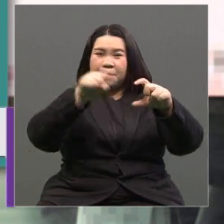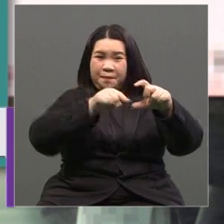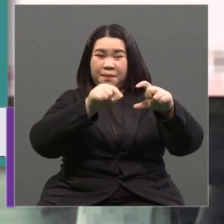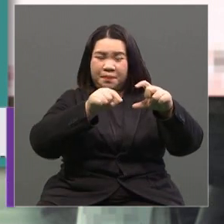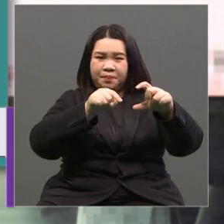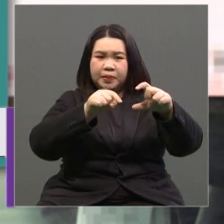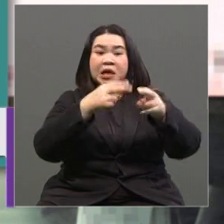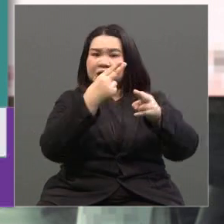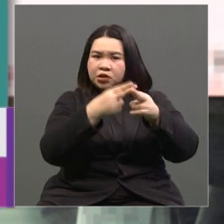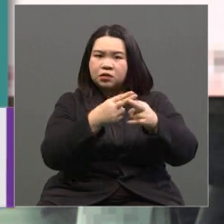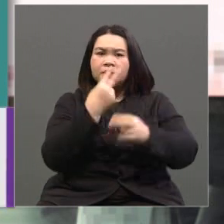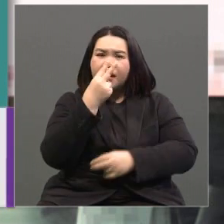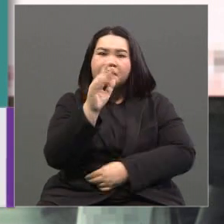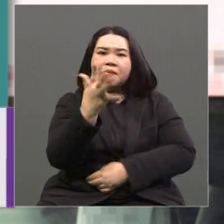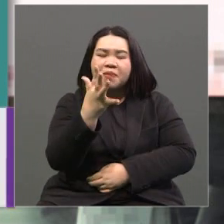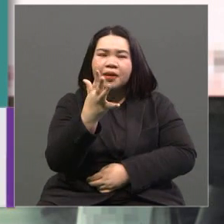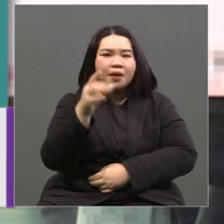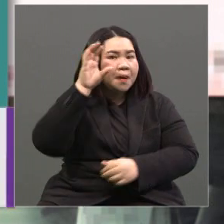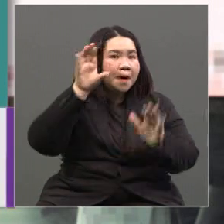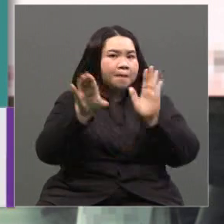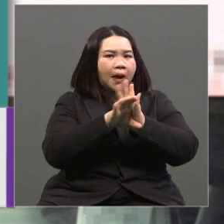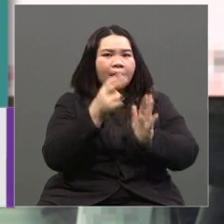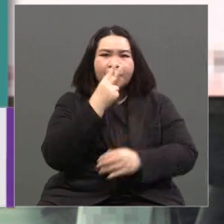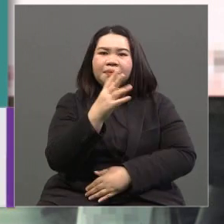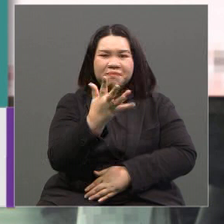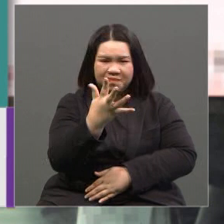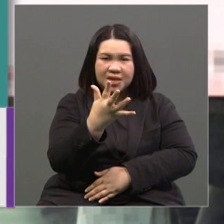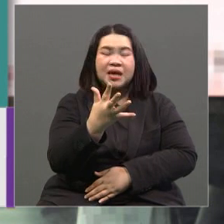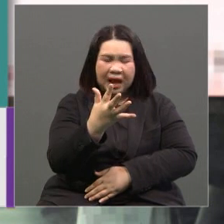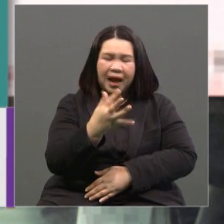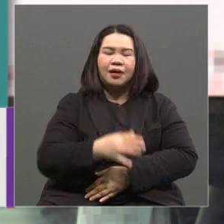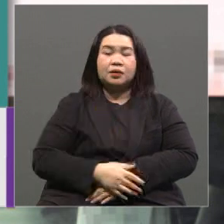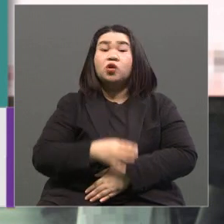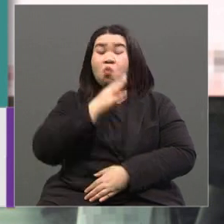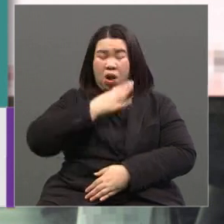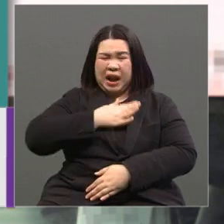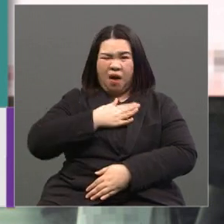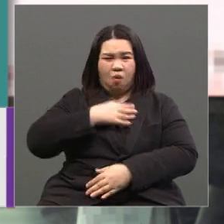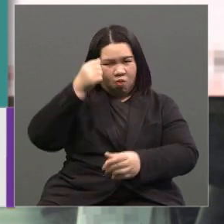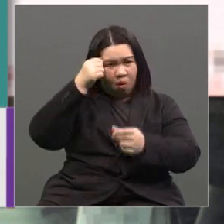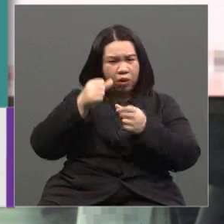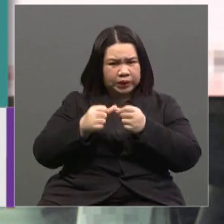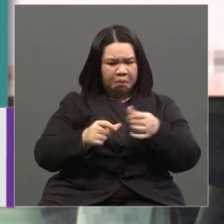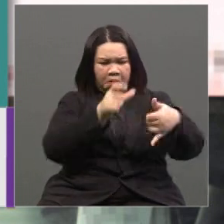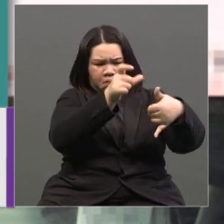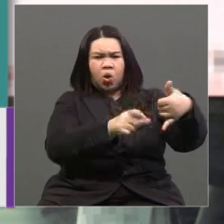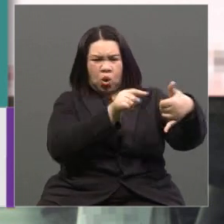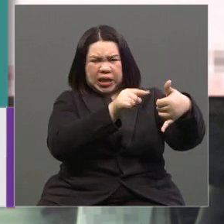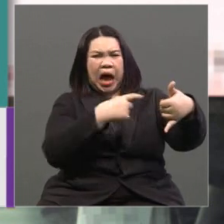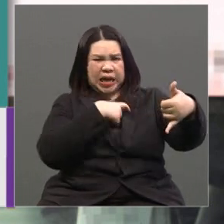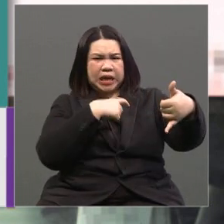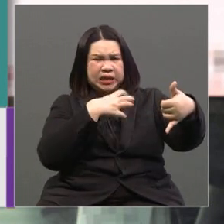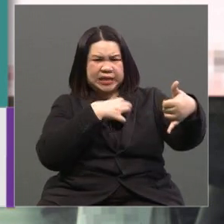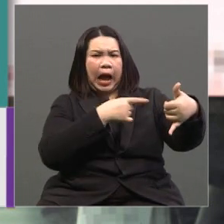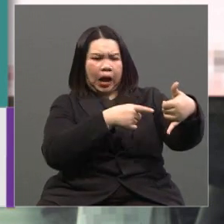ที่ไม่มีชื่อผู้สมัครหรือว่าโลโก้ของพรรคนะคะซึ่งก่อนเข้าคูหาเลือกตั้งต้องจำกันให้ดีว่าผู้สมัครที่เราเลือก